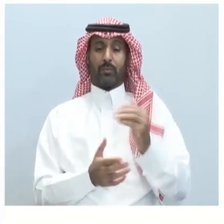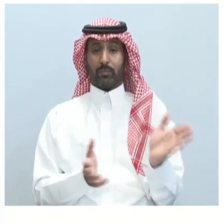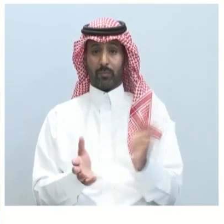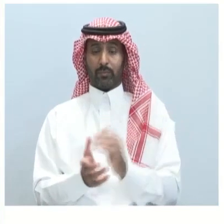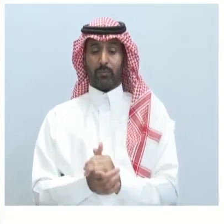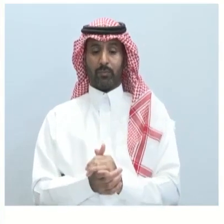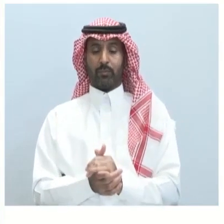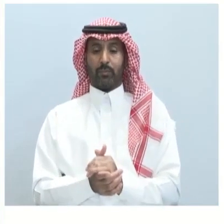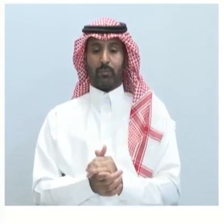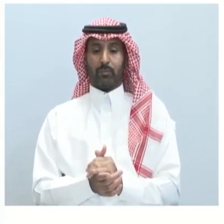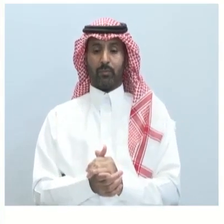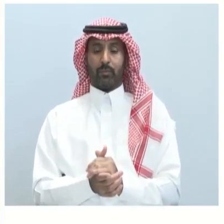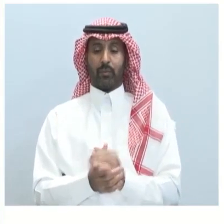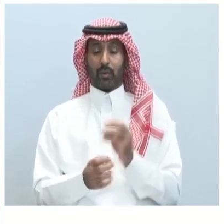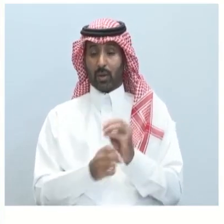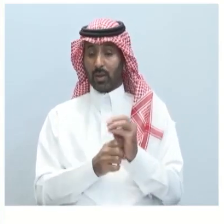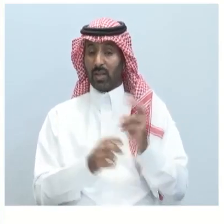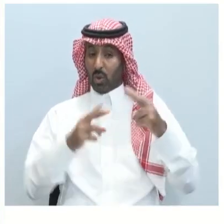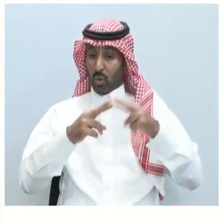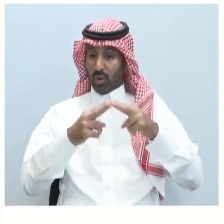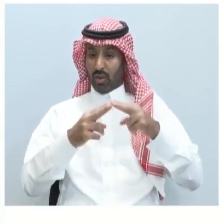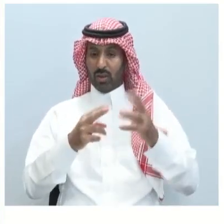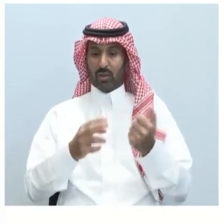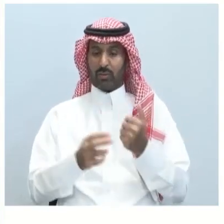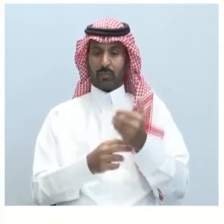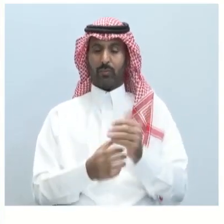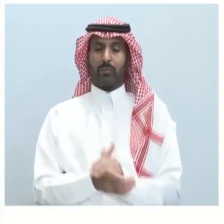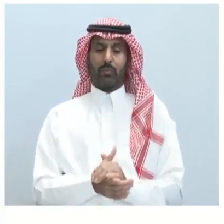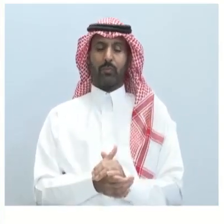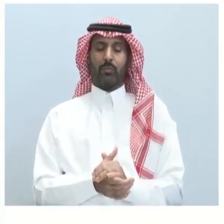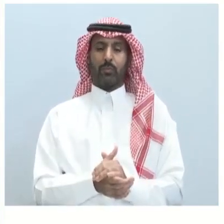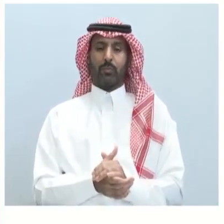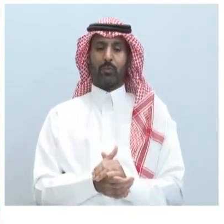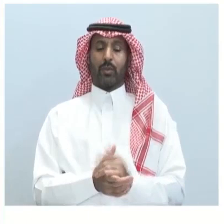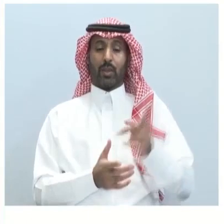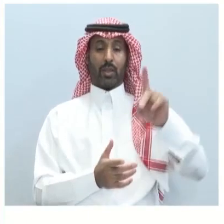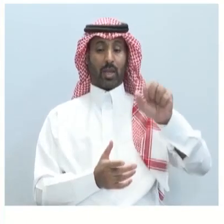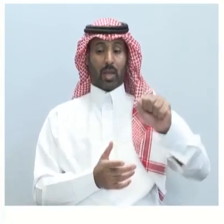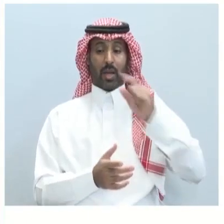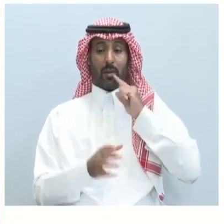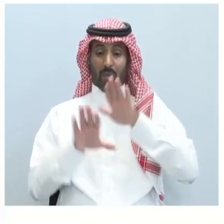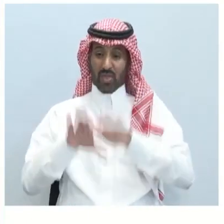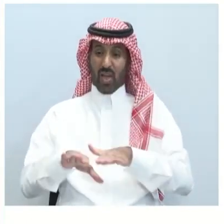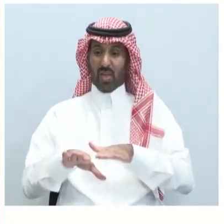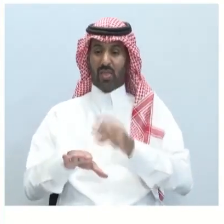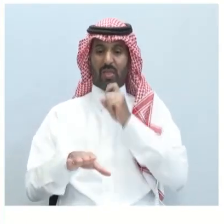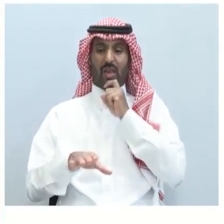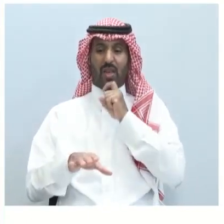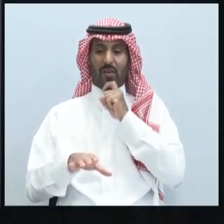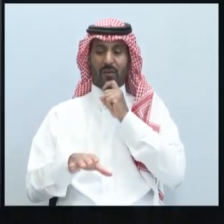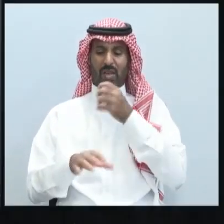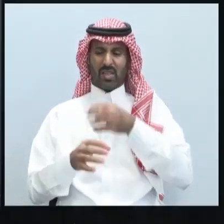هذه الحاله سوف نتعرف على ماذا على الكيا دائما يدل على ان الحمض عندي حمض ضعيف